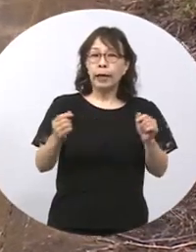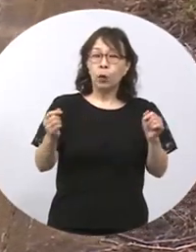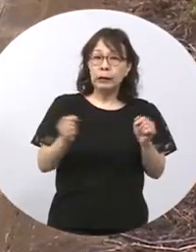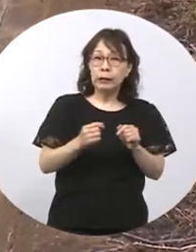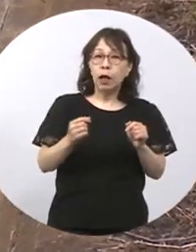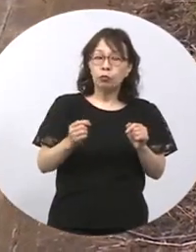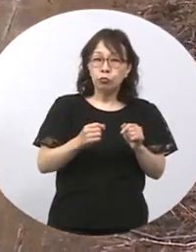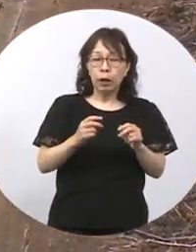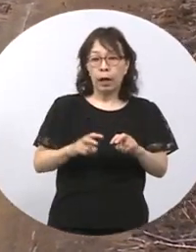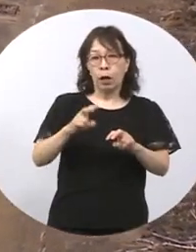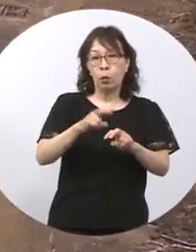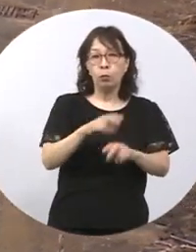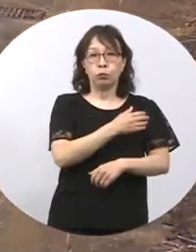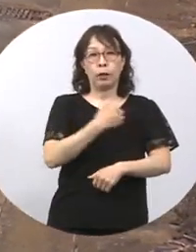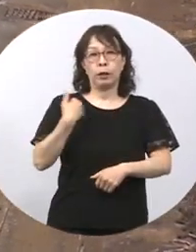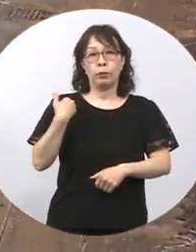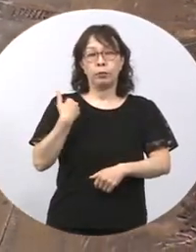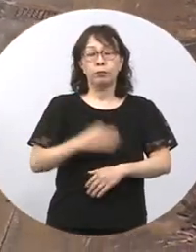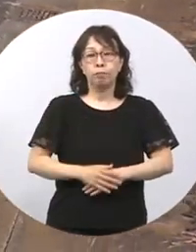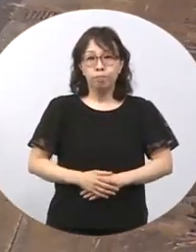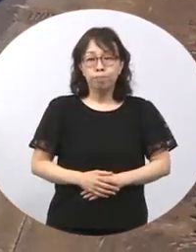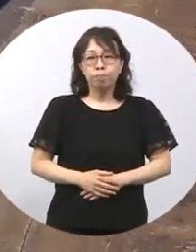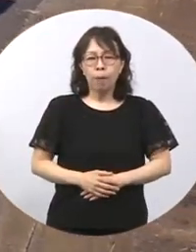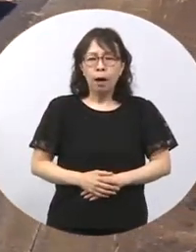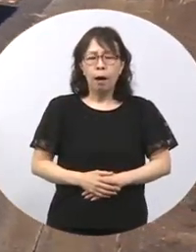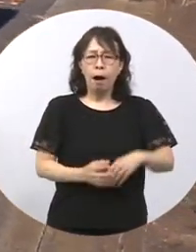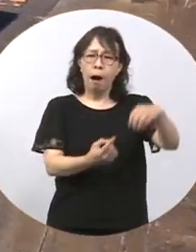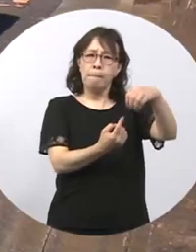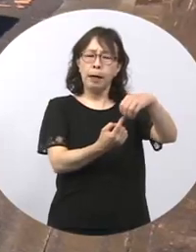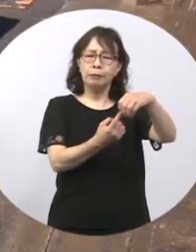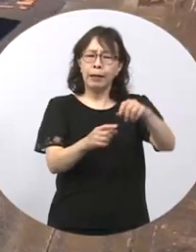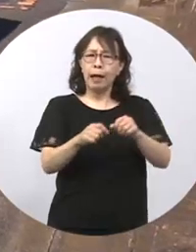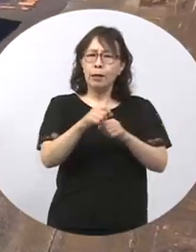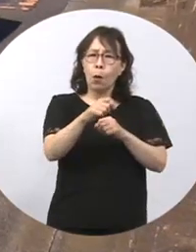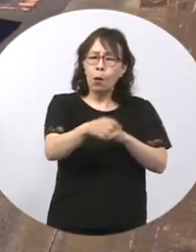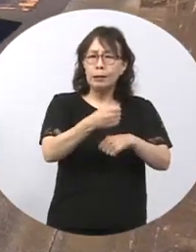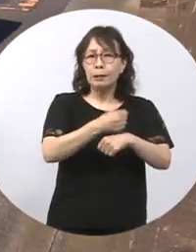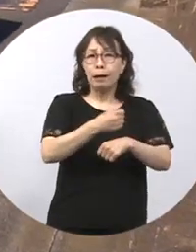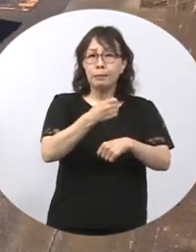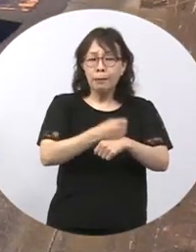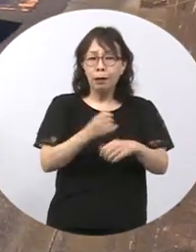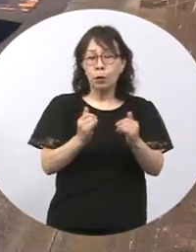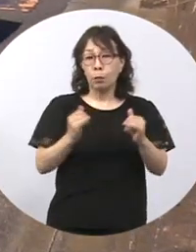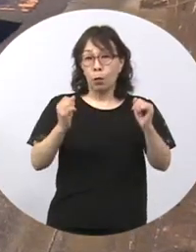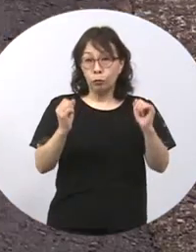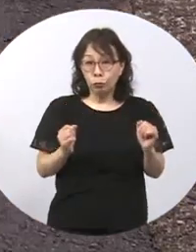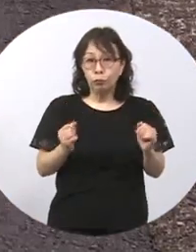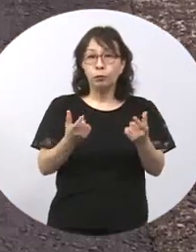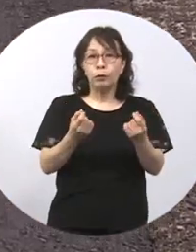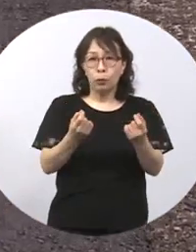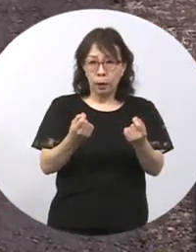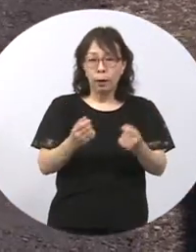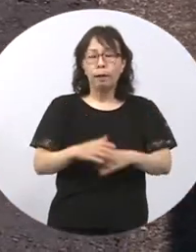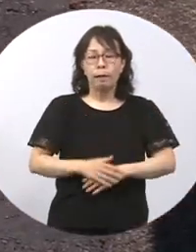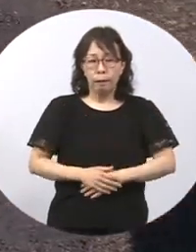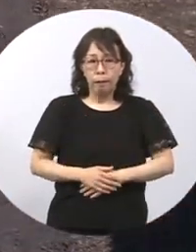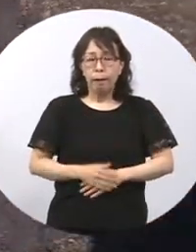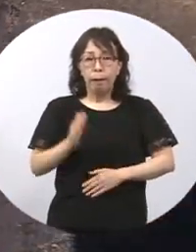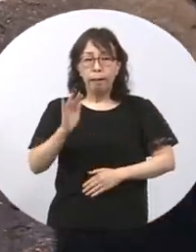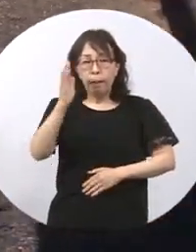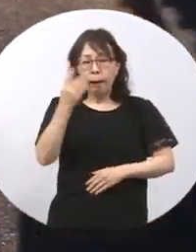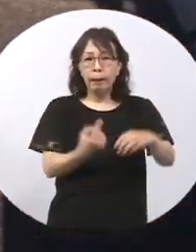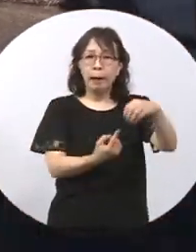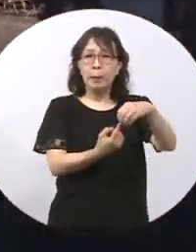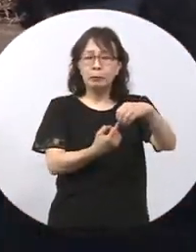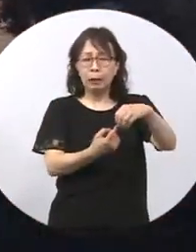可能となっております。 ちょっとバス停まで行くのが遠いようなという方もきっといらっしゃるでしょうね。 はい、なかなか、バ